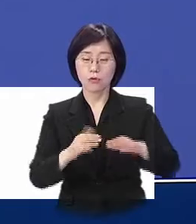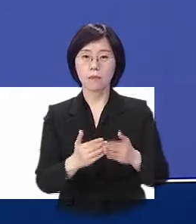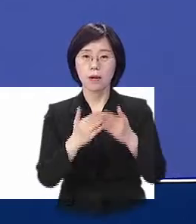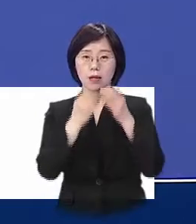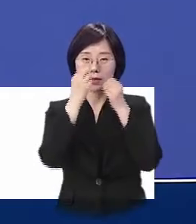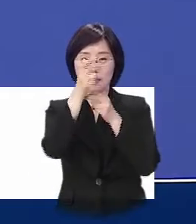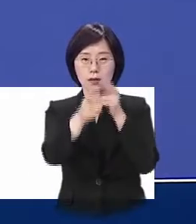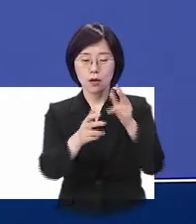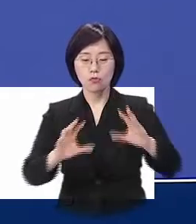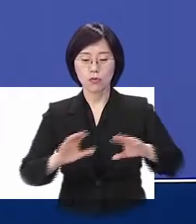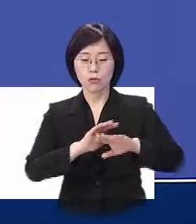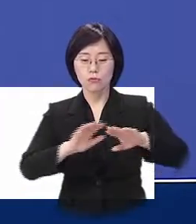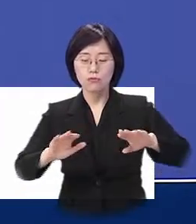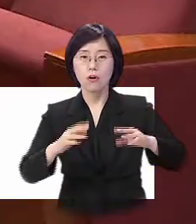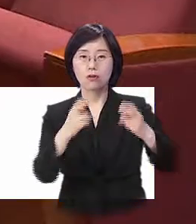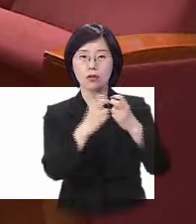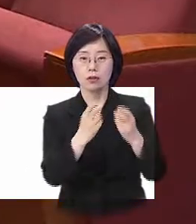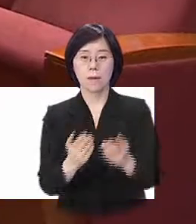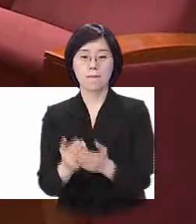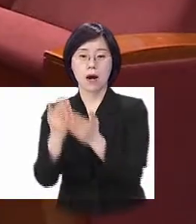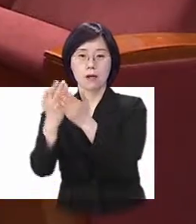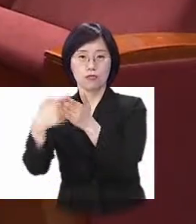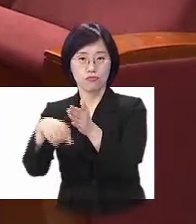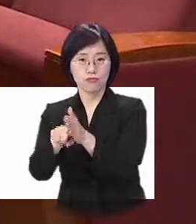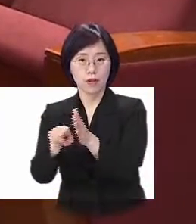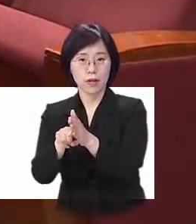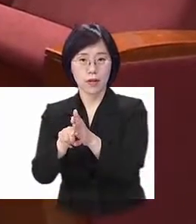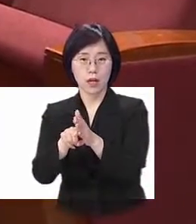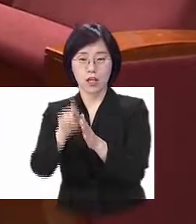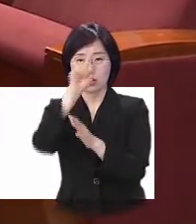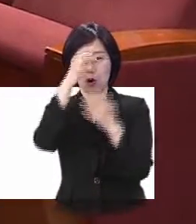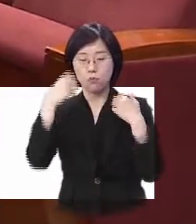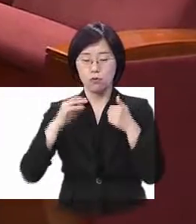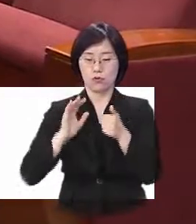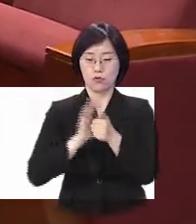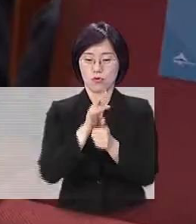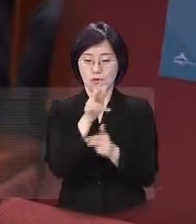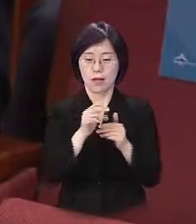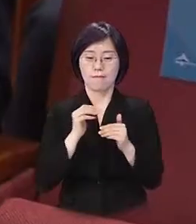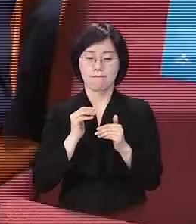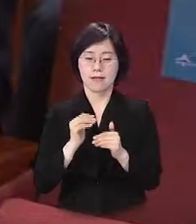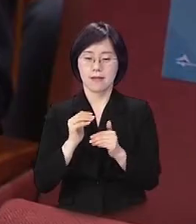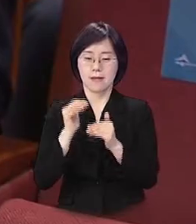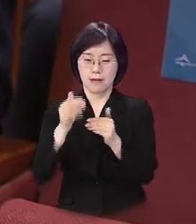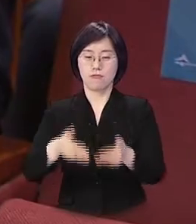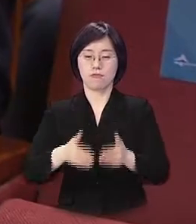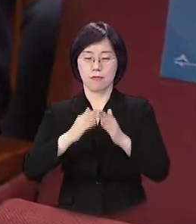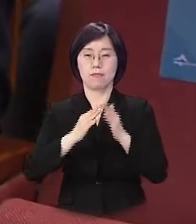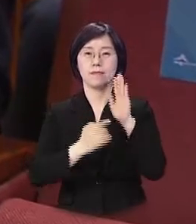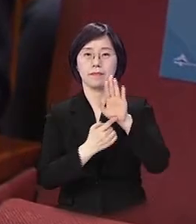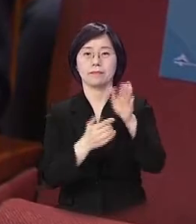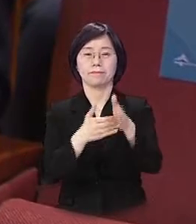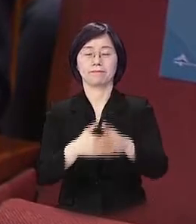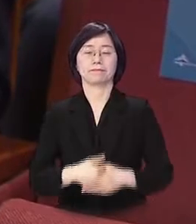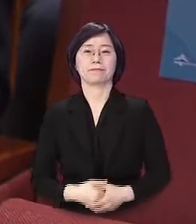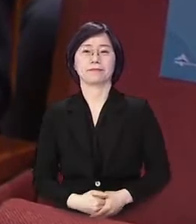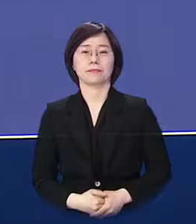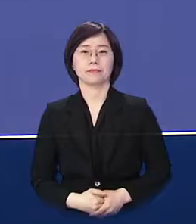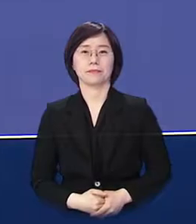뉴딜이 국가균형정책으로 발전할 수 있도록 범정부 지원 사업 체계를 구축하겠다고